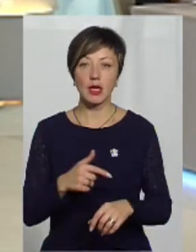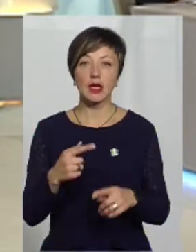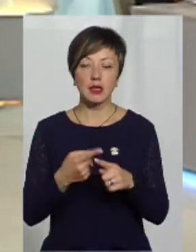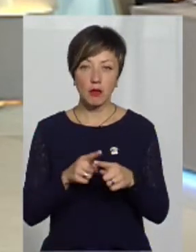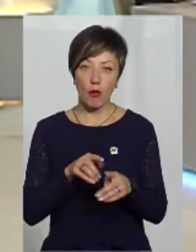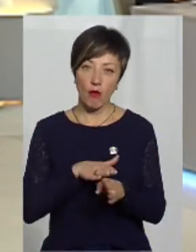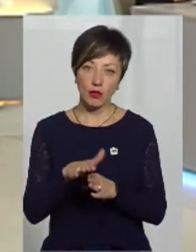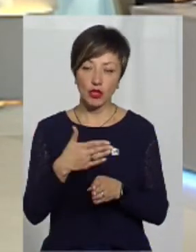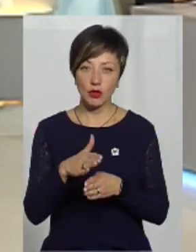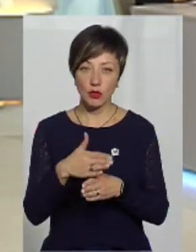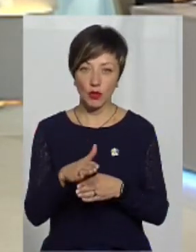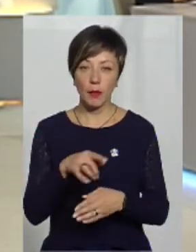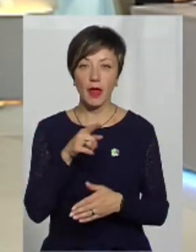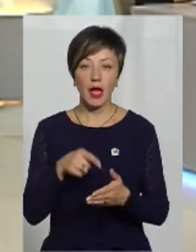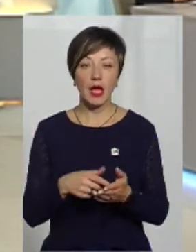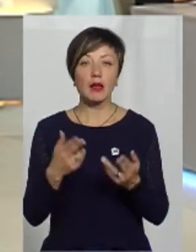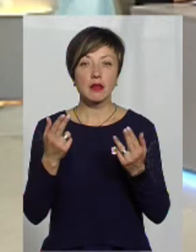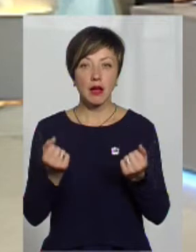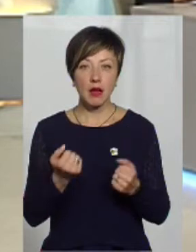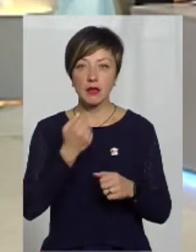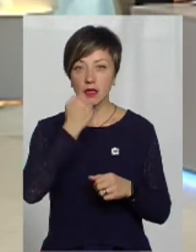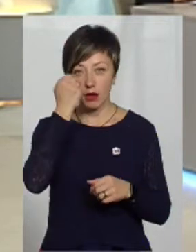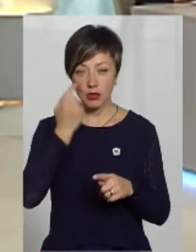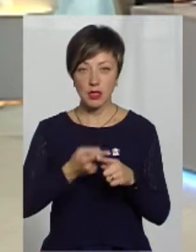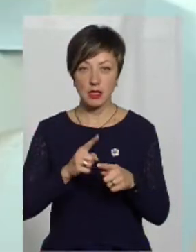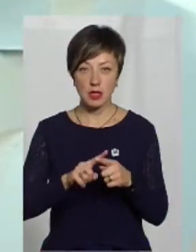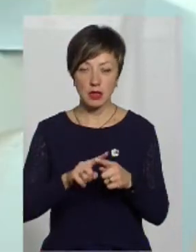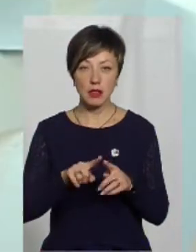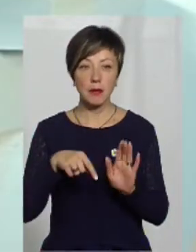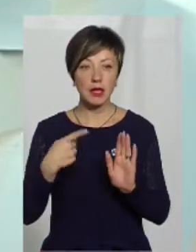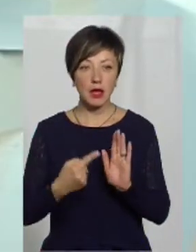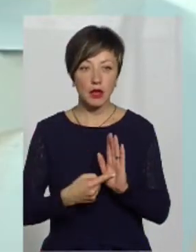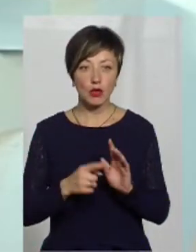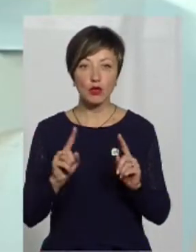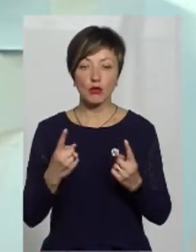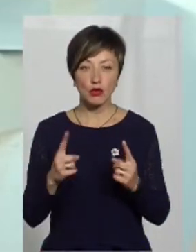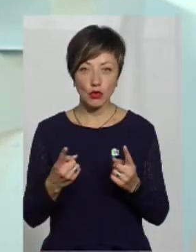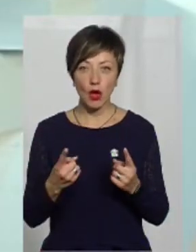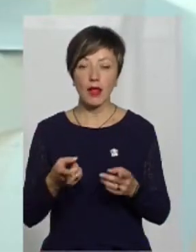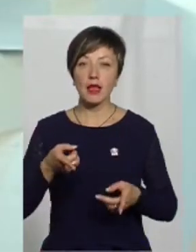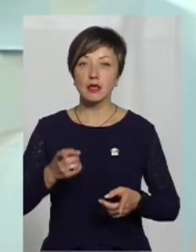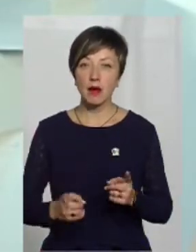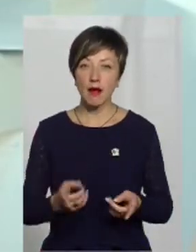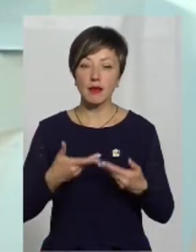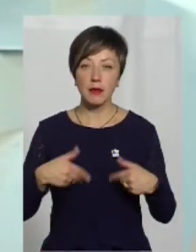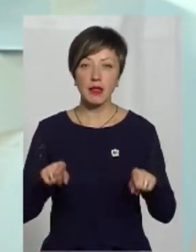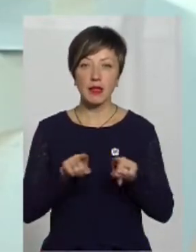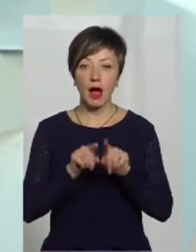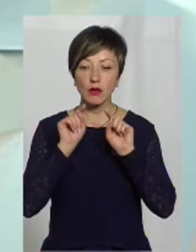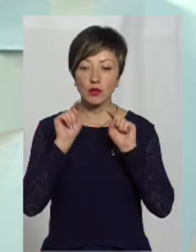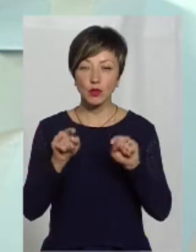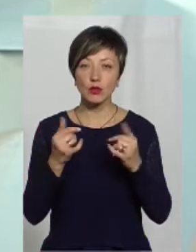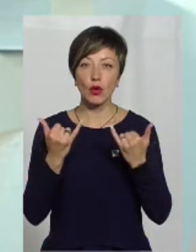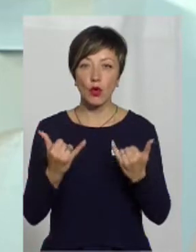Саме повністю так. Чи частково? Саме так. І я вам дуже дякую за це запитання, тому що насправді ми так